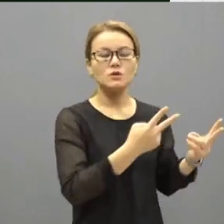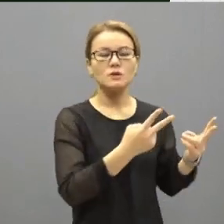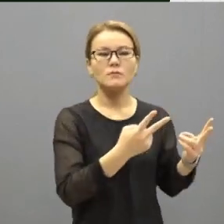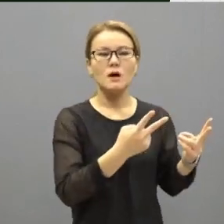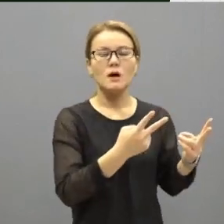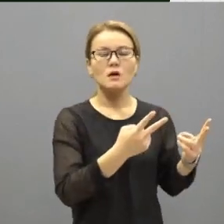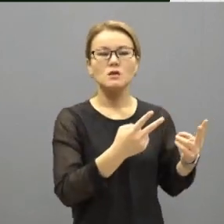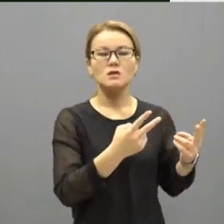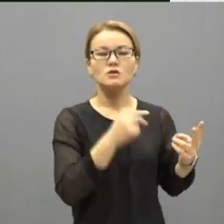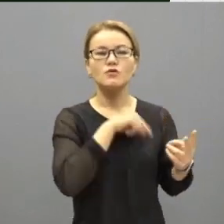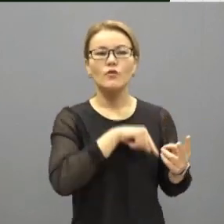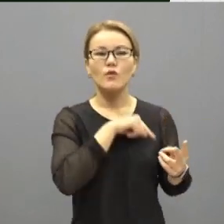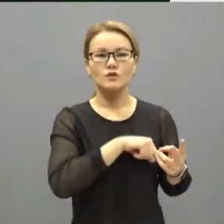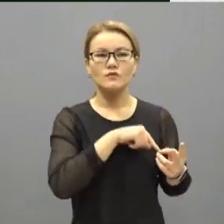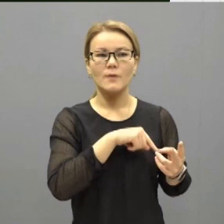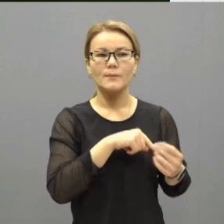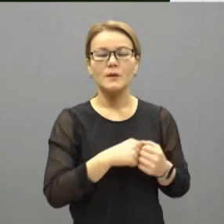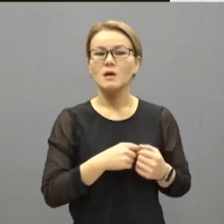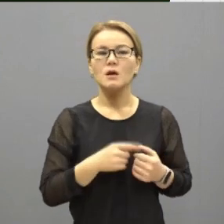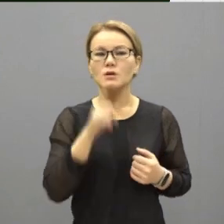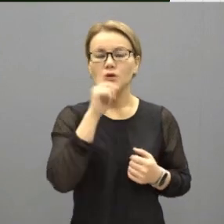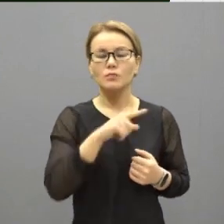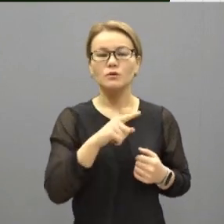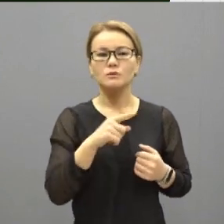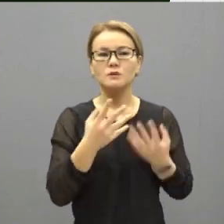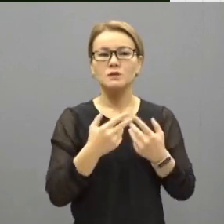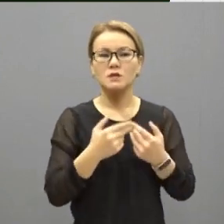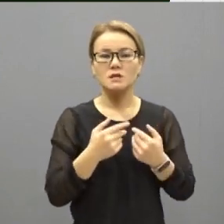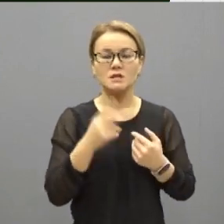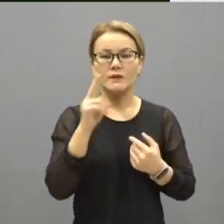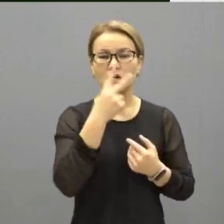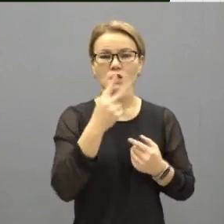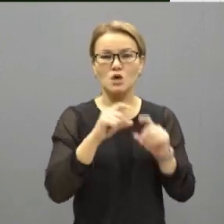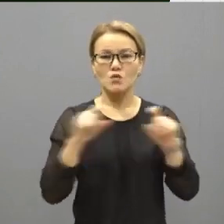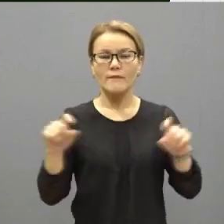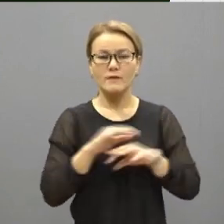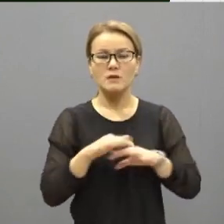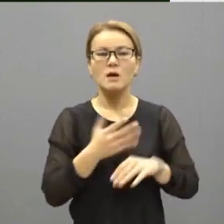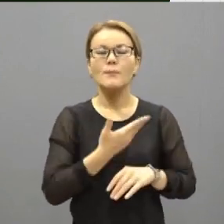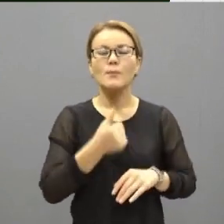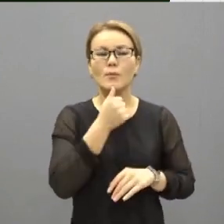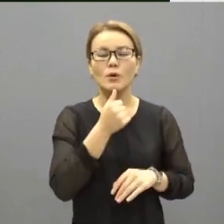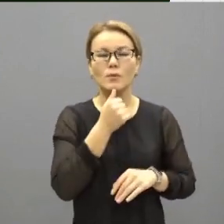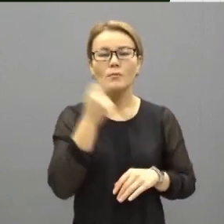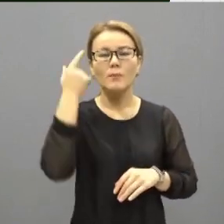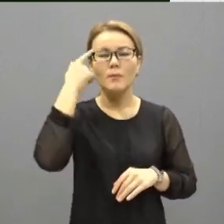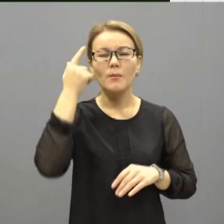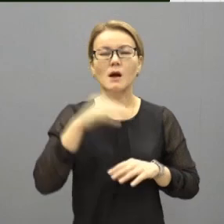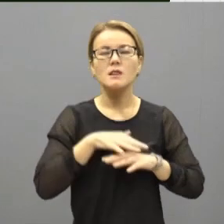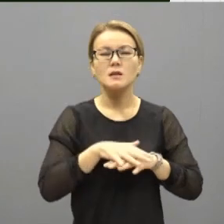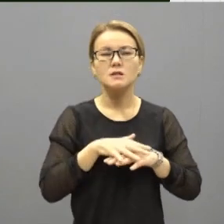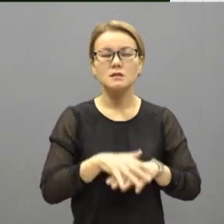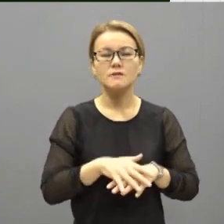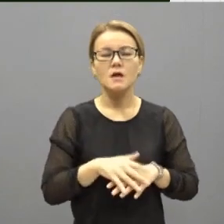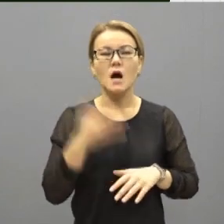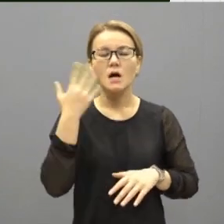на примере. Мы с вами не будем решать квадратные уравнения. Мы попробуем проанализировать, как в